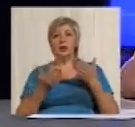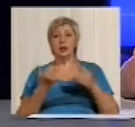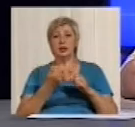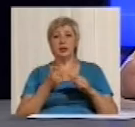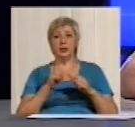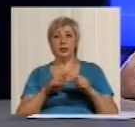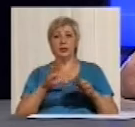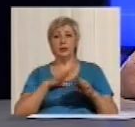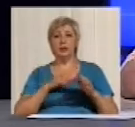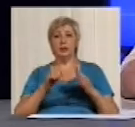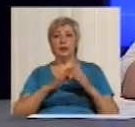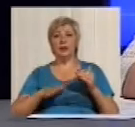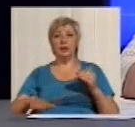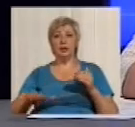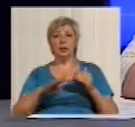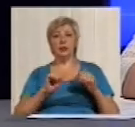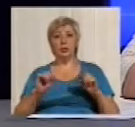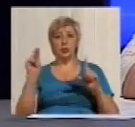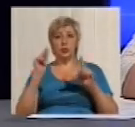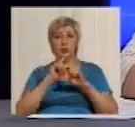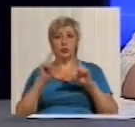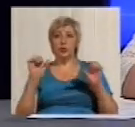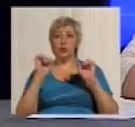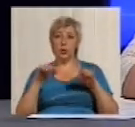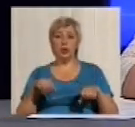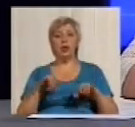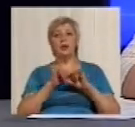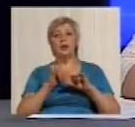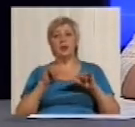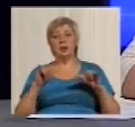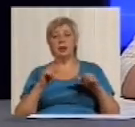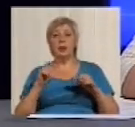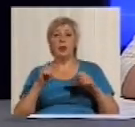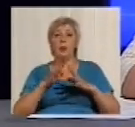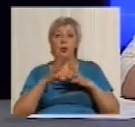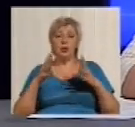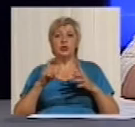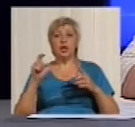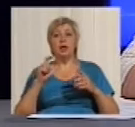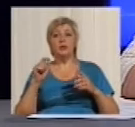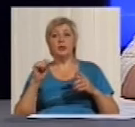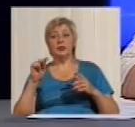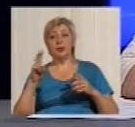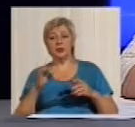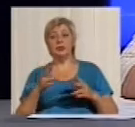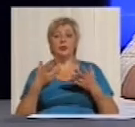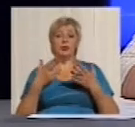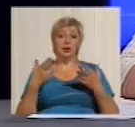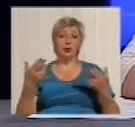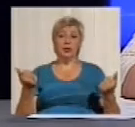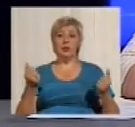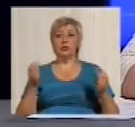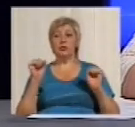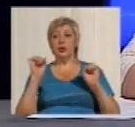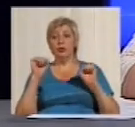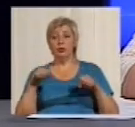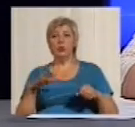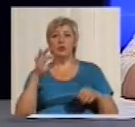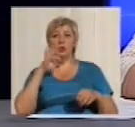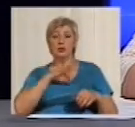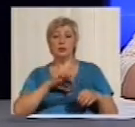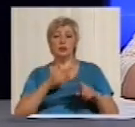я думаю, що вона б могла розвиватися більш ефективніше, так? Однозначно. Там можна використовувати